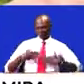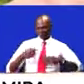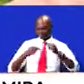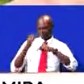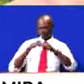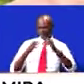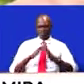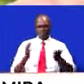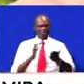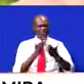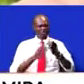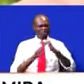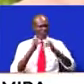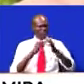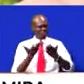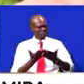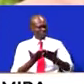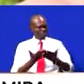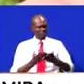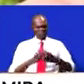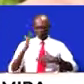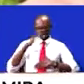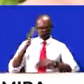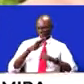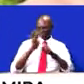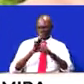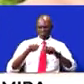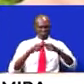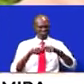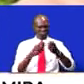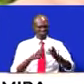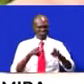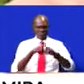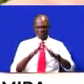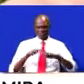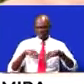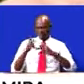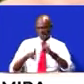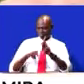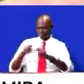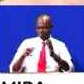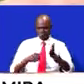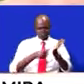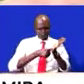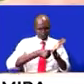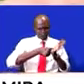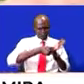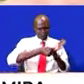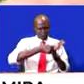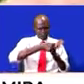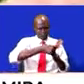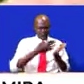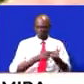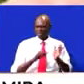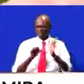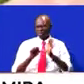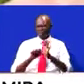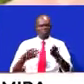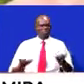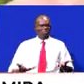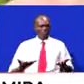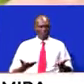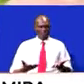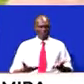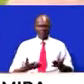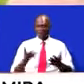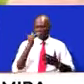ingine ilikuja kama imeoza na huwezi tambulika. Hata ile process ya kuchukua fingerprints ilikuwa challenge because ilikuwa imeoza.